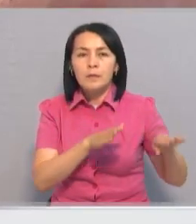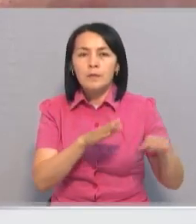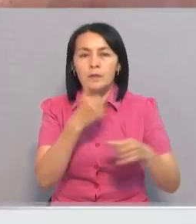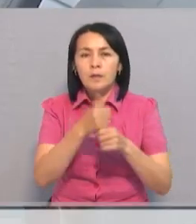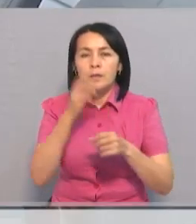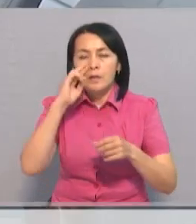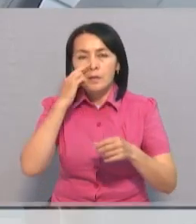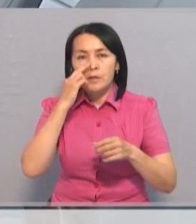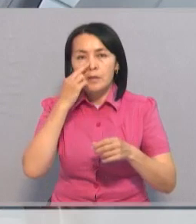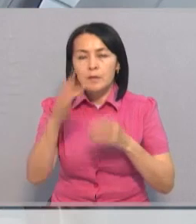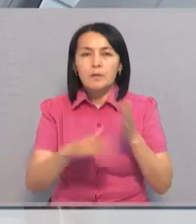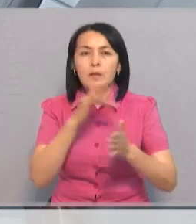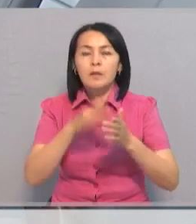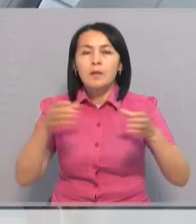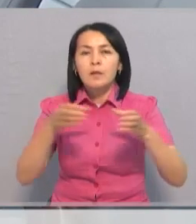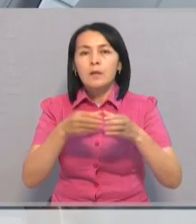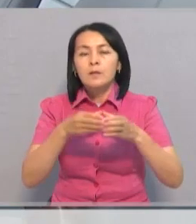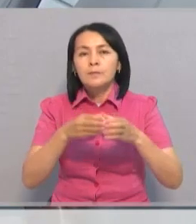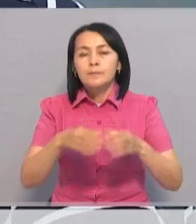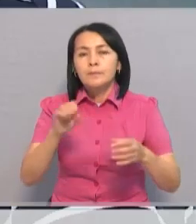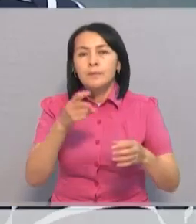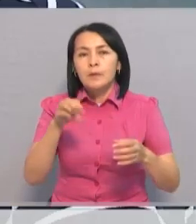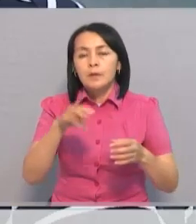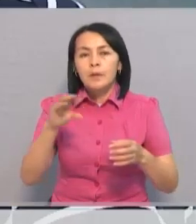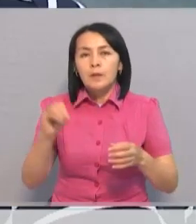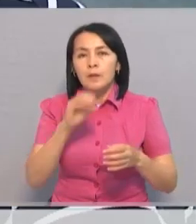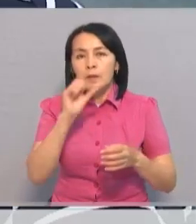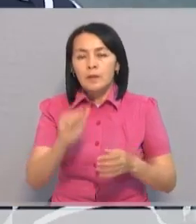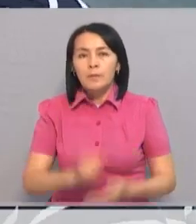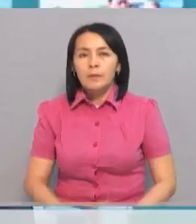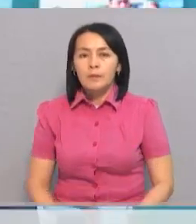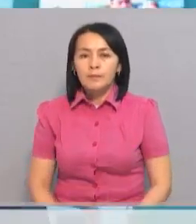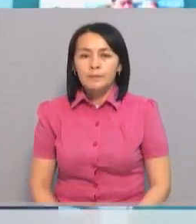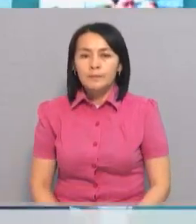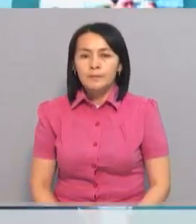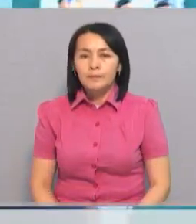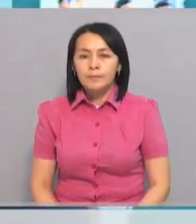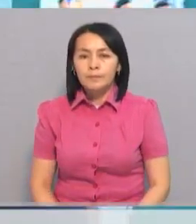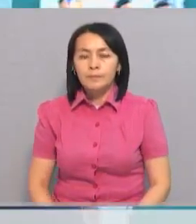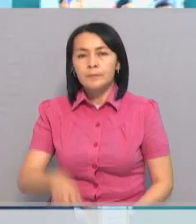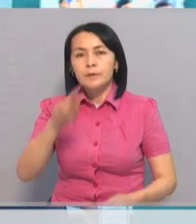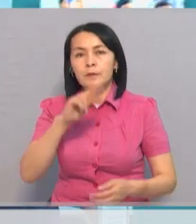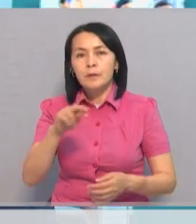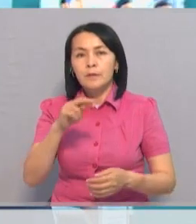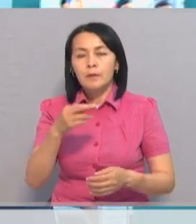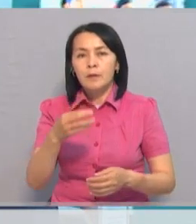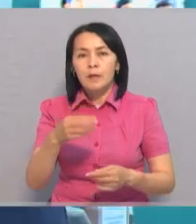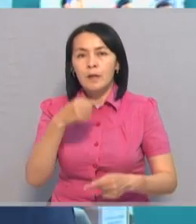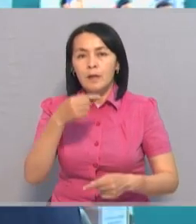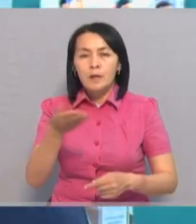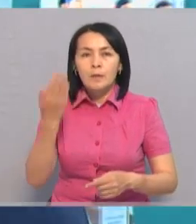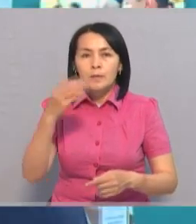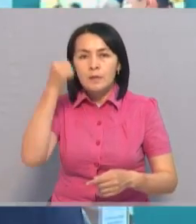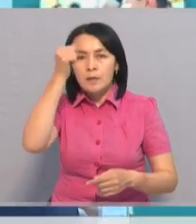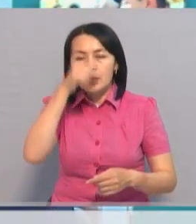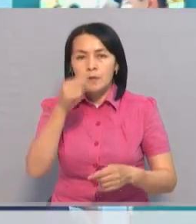секретаря Шымкентского городского филиала партии «Аманат» Ерлан Айтбаев. В январе текущего года по